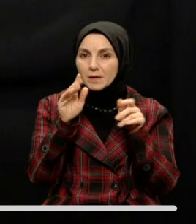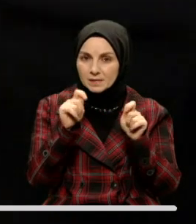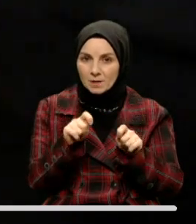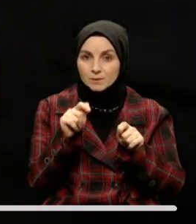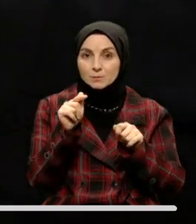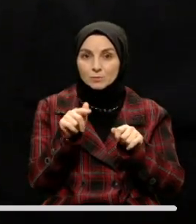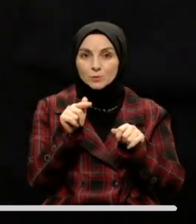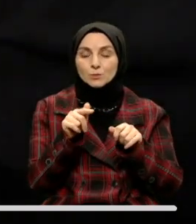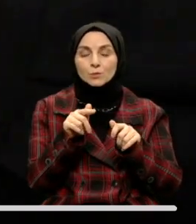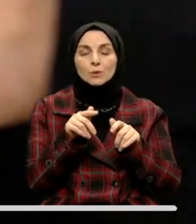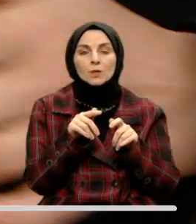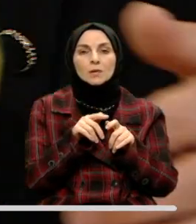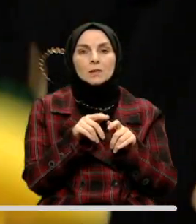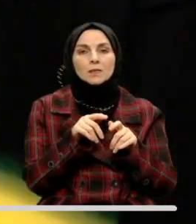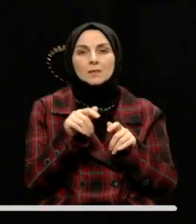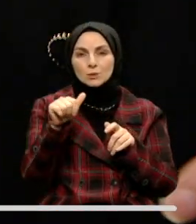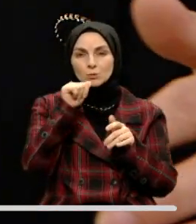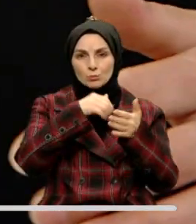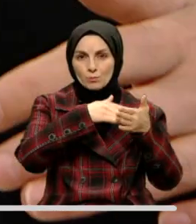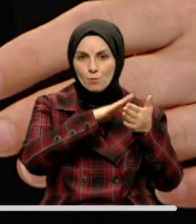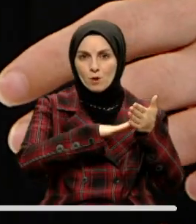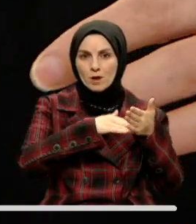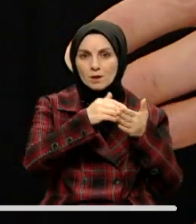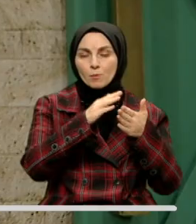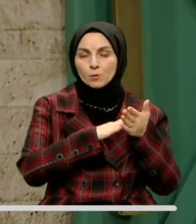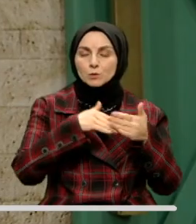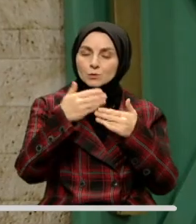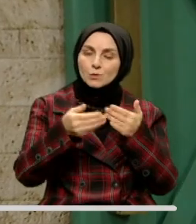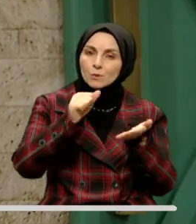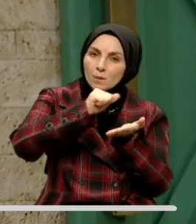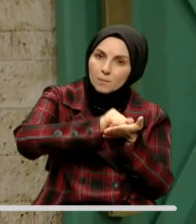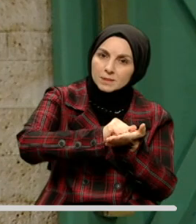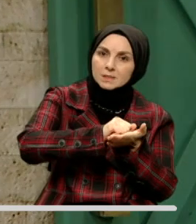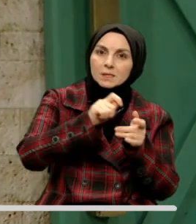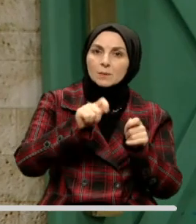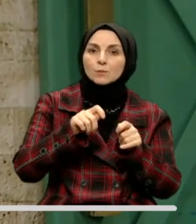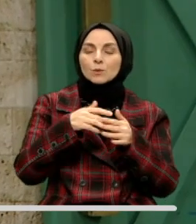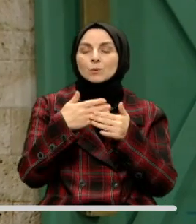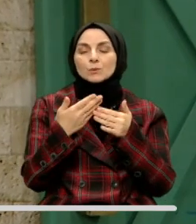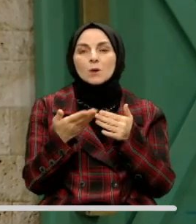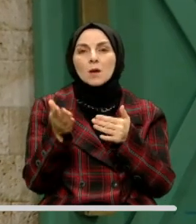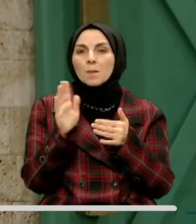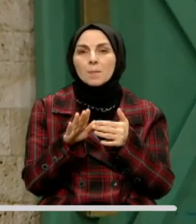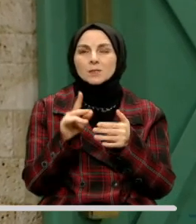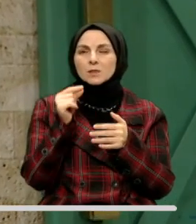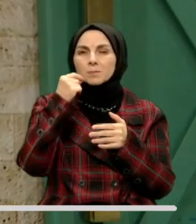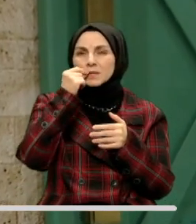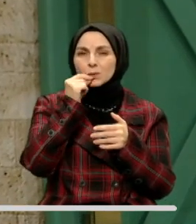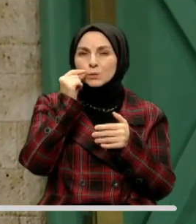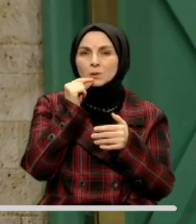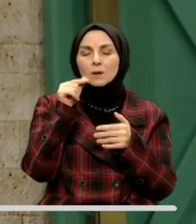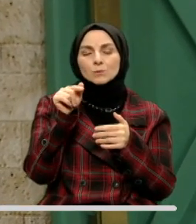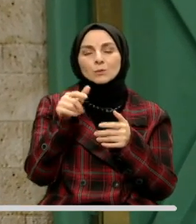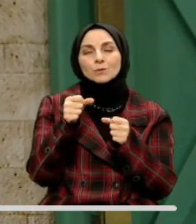boyuyoruz. Bununla kelebek baskısı yapıyoruz mesela. Atıyorum bir kürdan. Kürdanı tutuyoruz ve